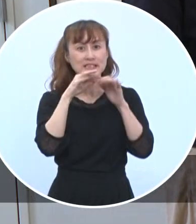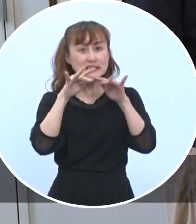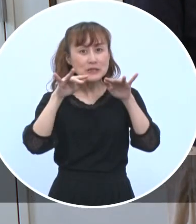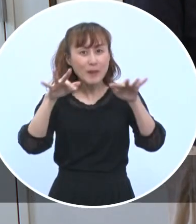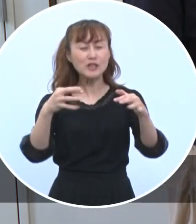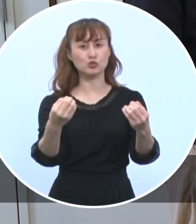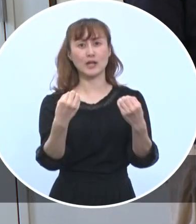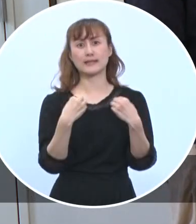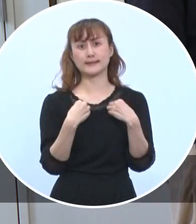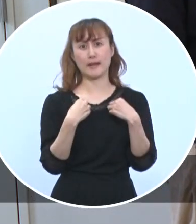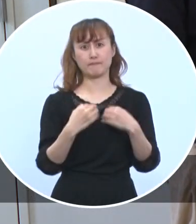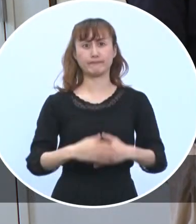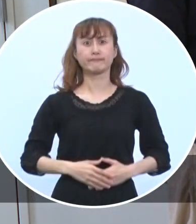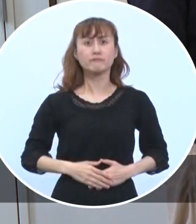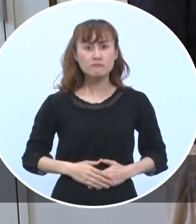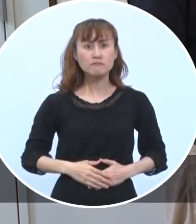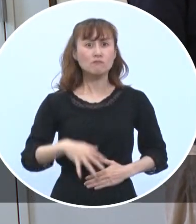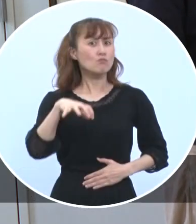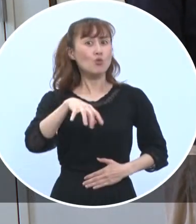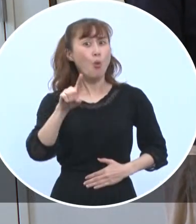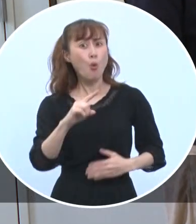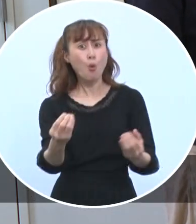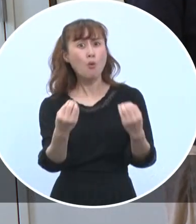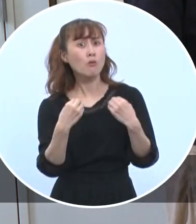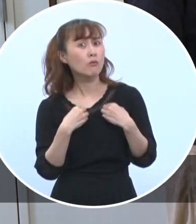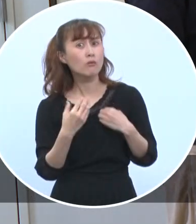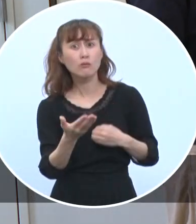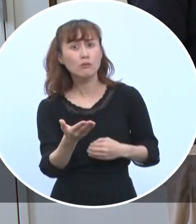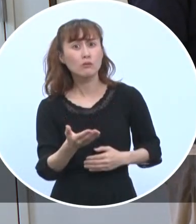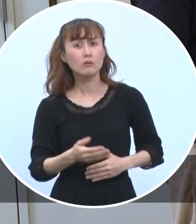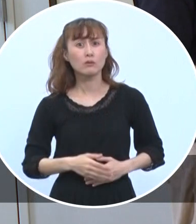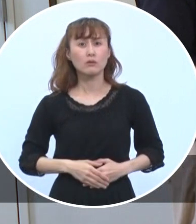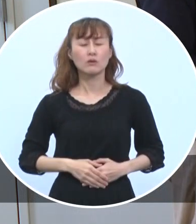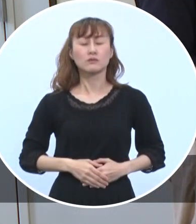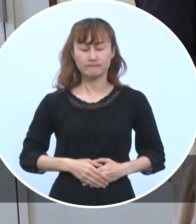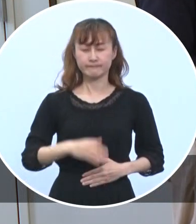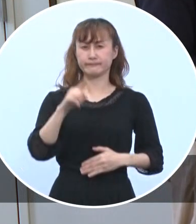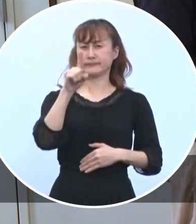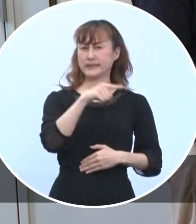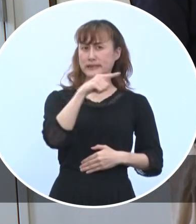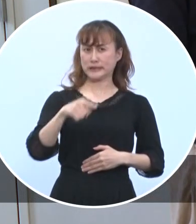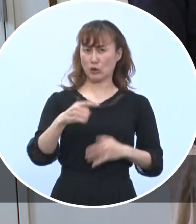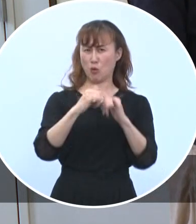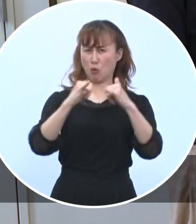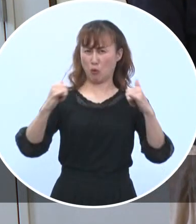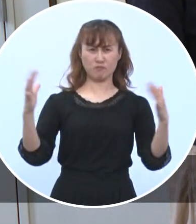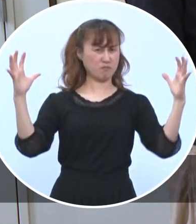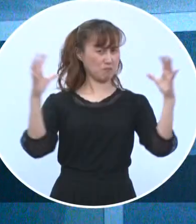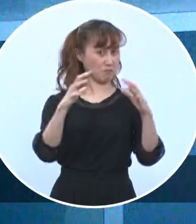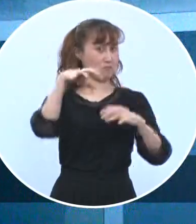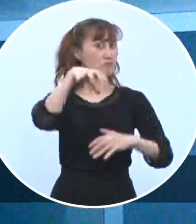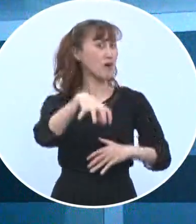主にどのような場所で感染するんですか？ 人が多く集まる場所です。